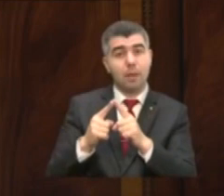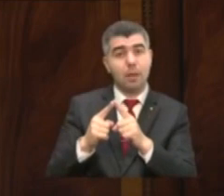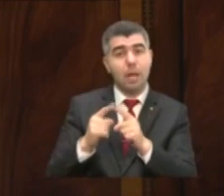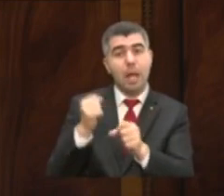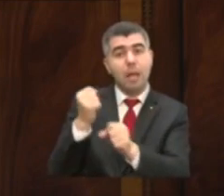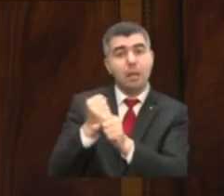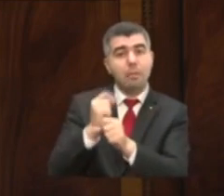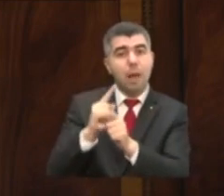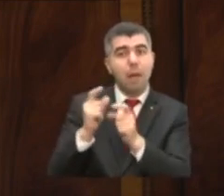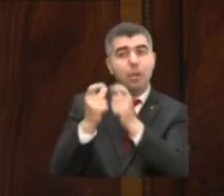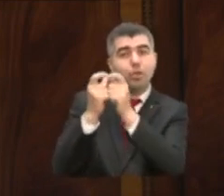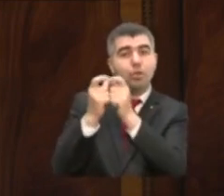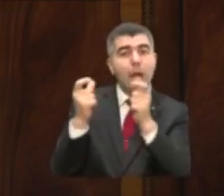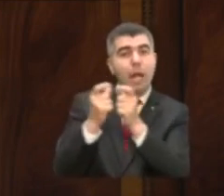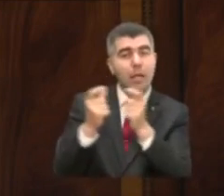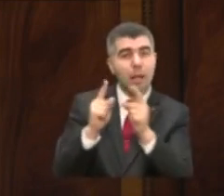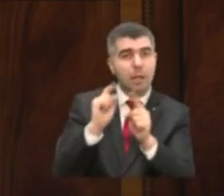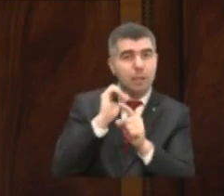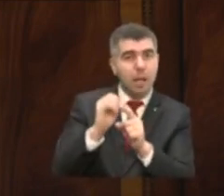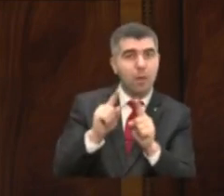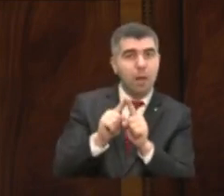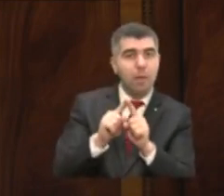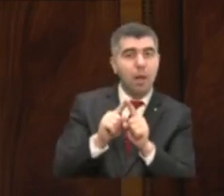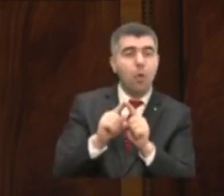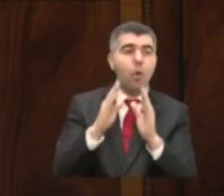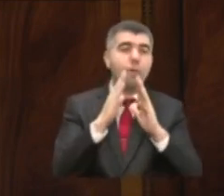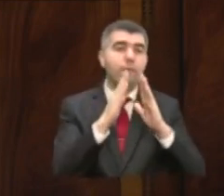الاستهلاك الصناعي ديال الطاقة مع الاستهلاك المنزلي